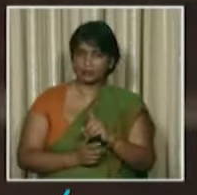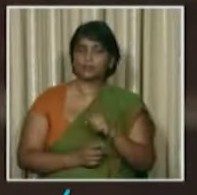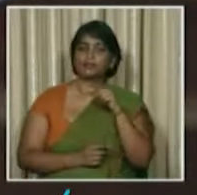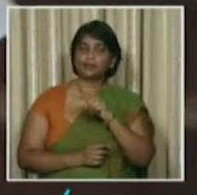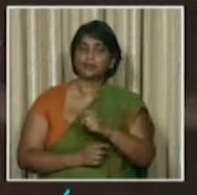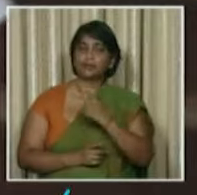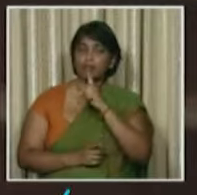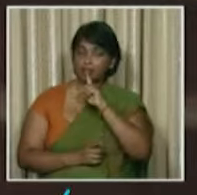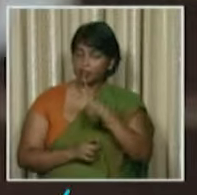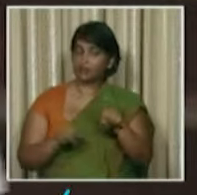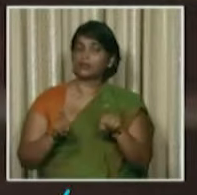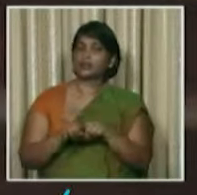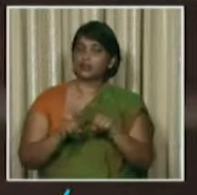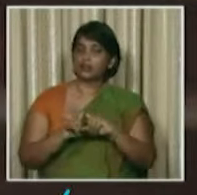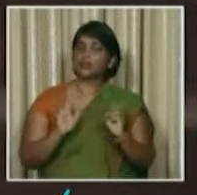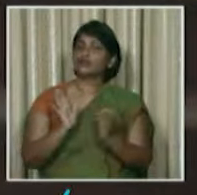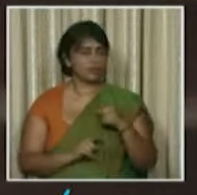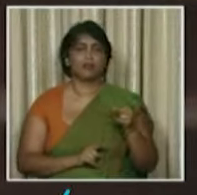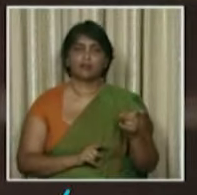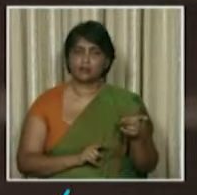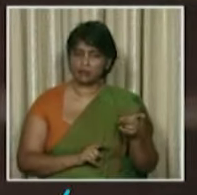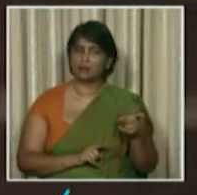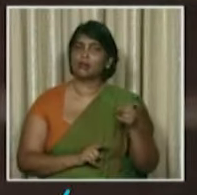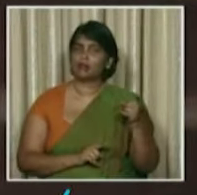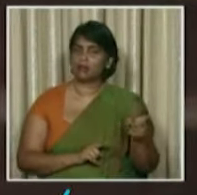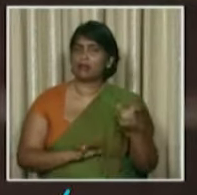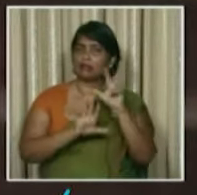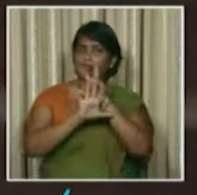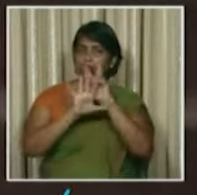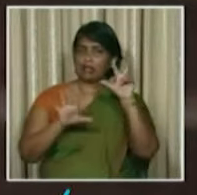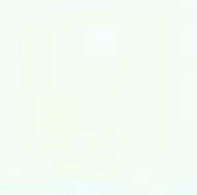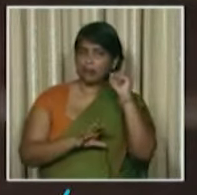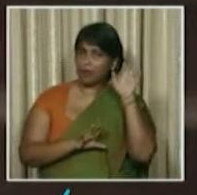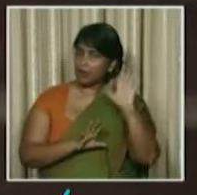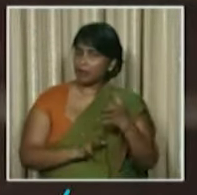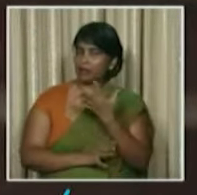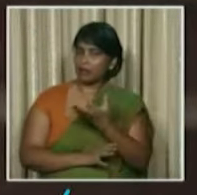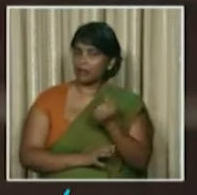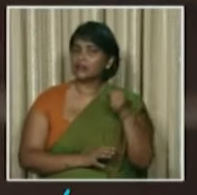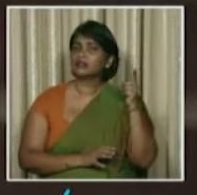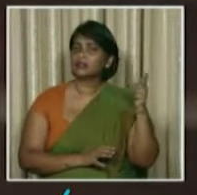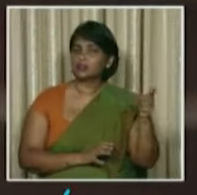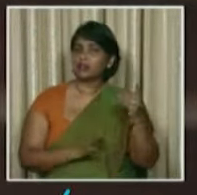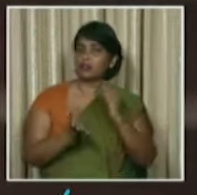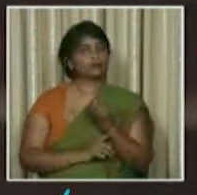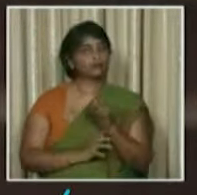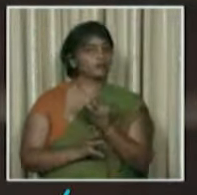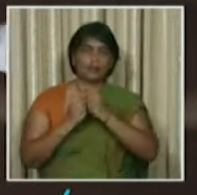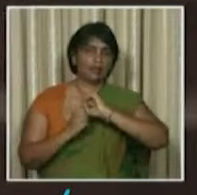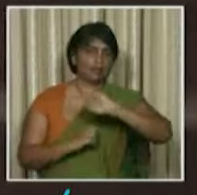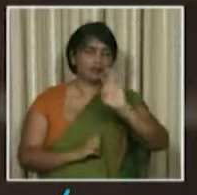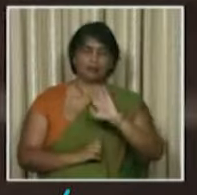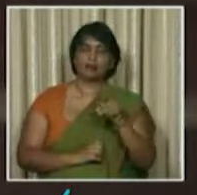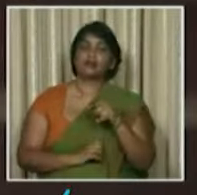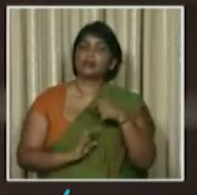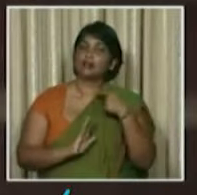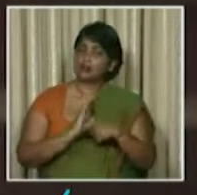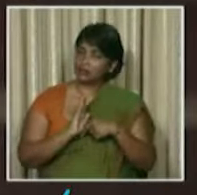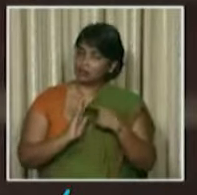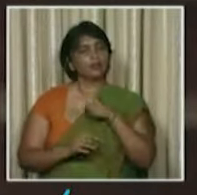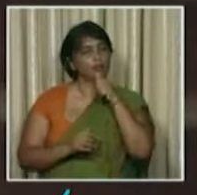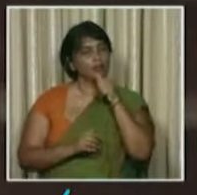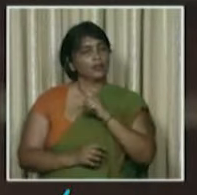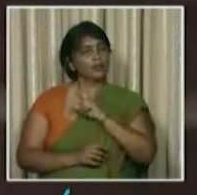ඒ ඉල්ලීම සලකා බලන්න කොමිටුවක් පත් කරා ඊයේ 18යි 50 ගන්න ඒගොල්ලන්ගේ මං කිව්වාගේ ෆැසිලිටේෂන් ෆී එක. රටේ කටයුතු